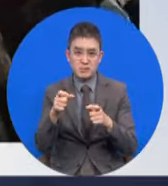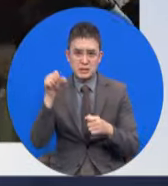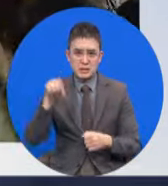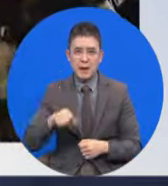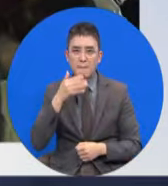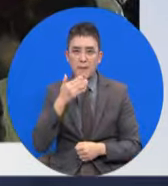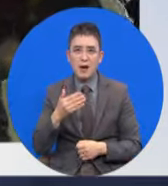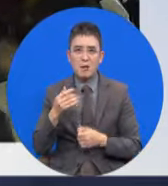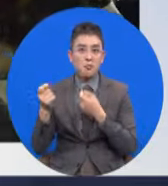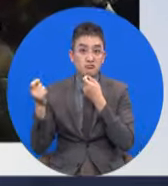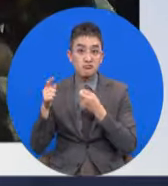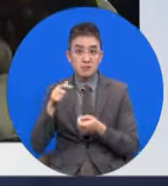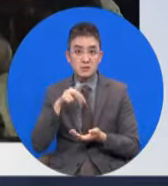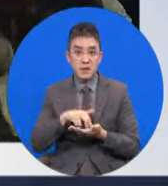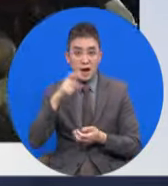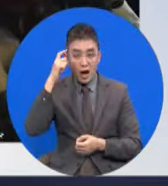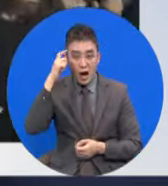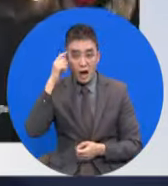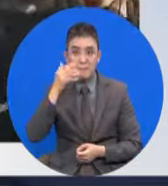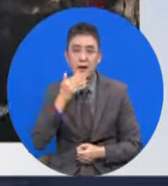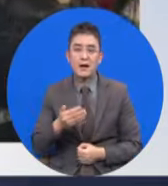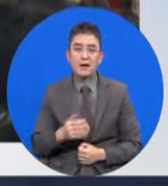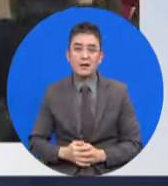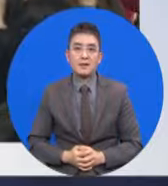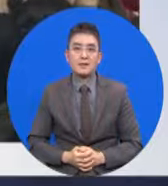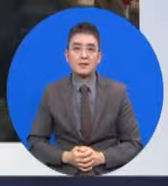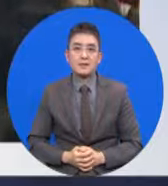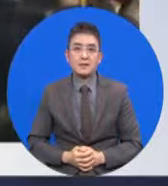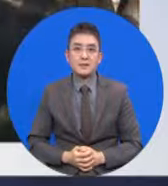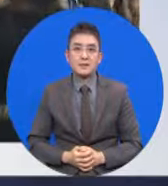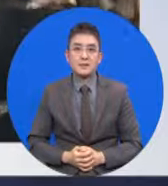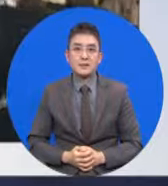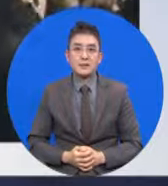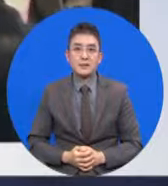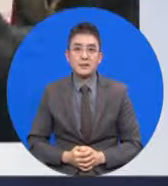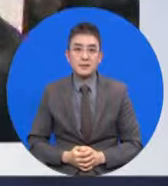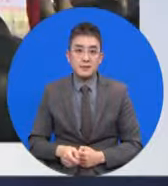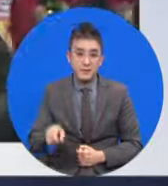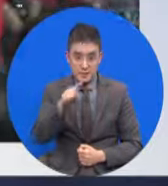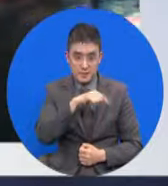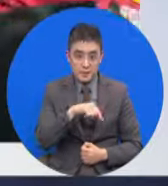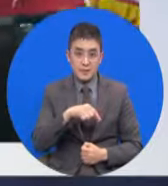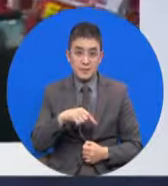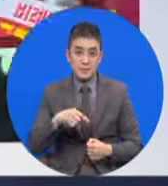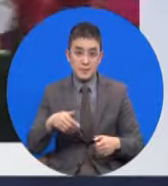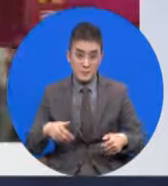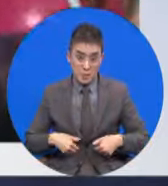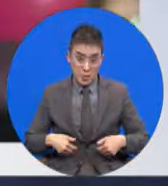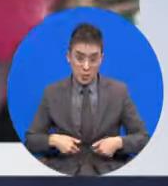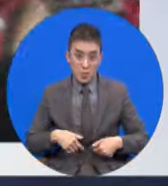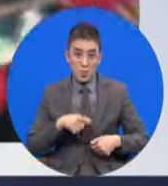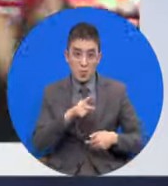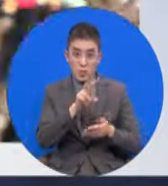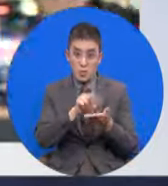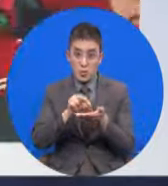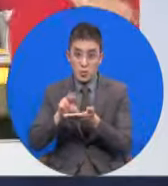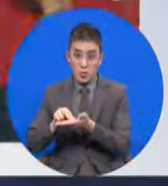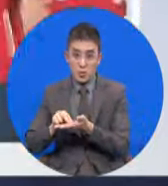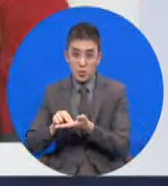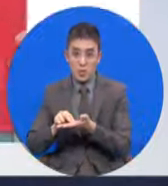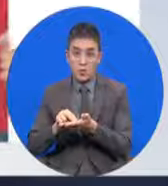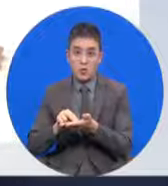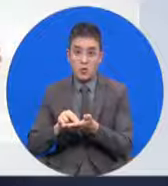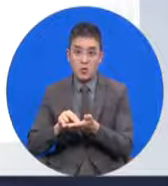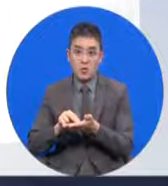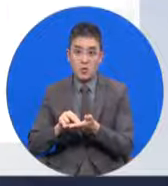나오고 있는 게 아마 그런 맥락이 아닌가 싶습니다. 그런데 이제 그런 여러 요인들에도 불구하고